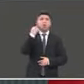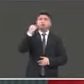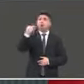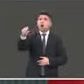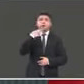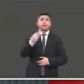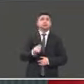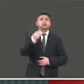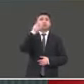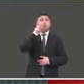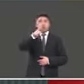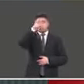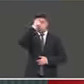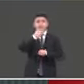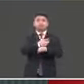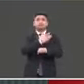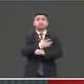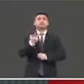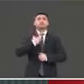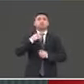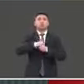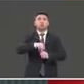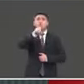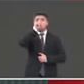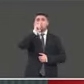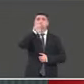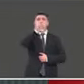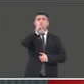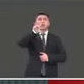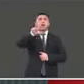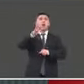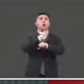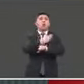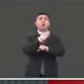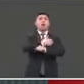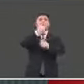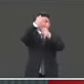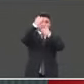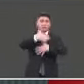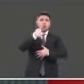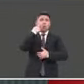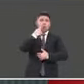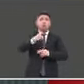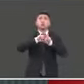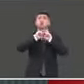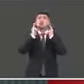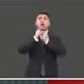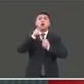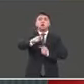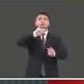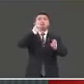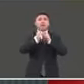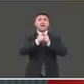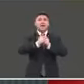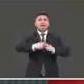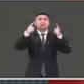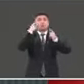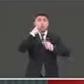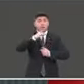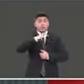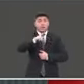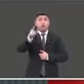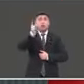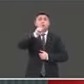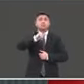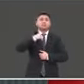haberdi ülkemizin 132 ülkenin yer aldığı küresel inovasyon 12'sinde on